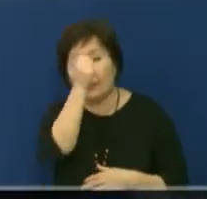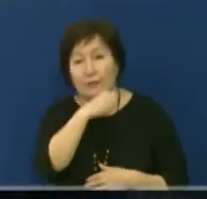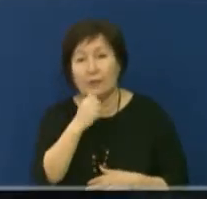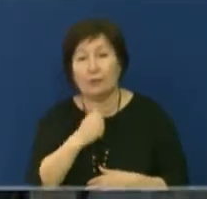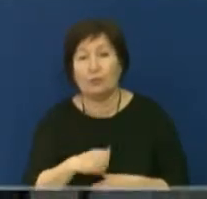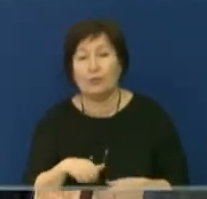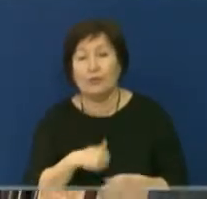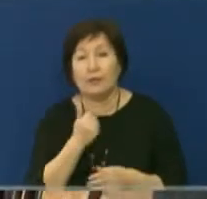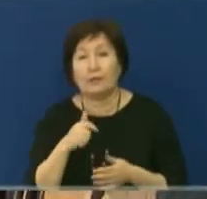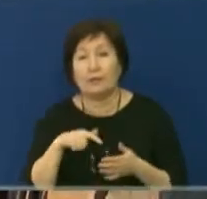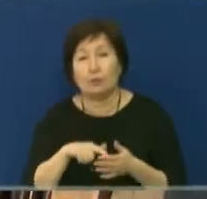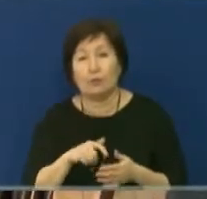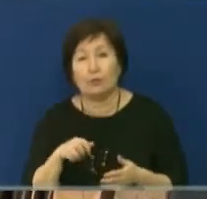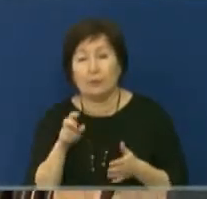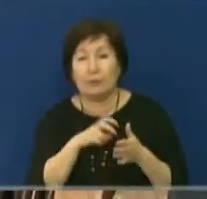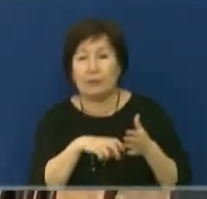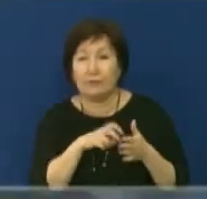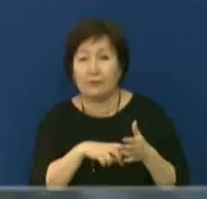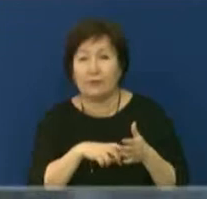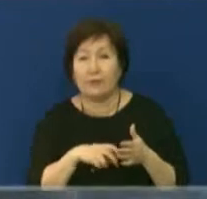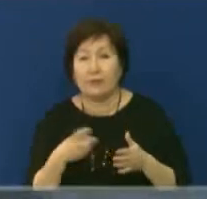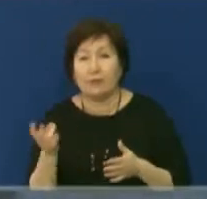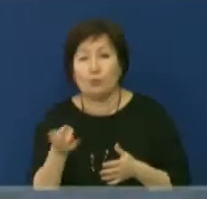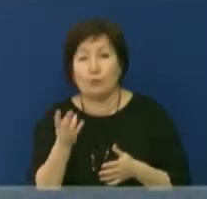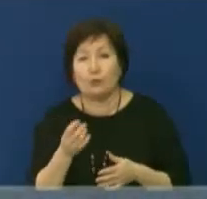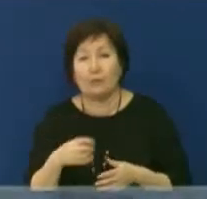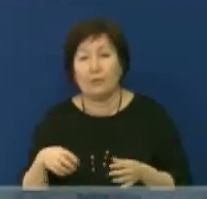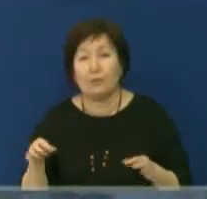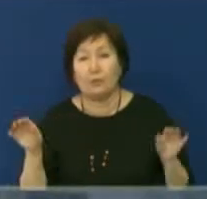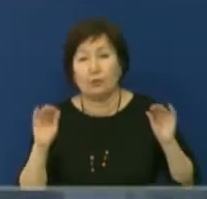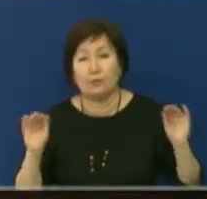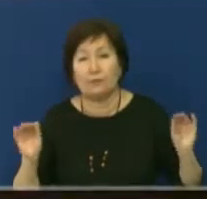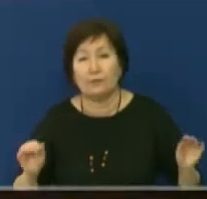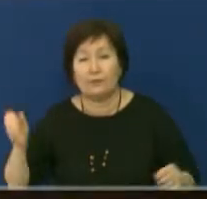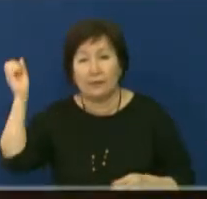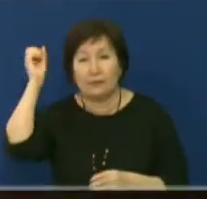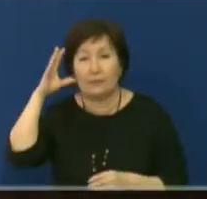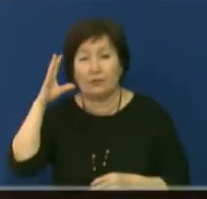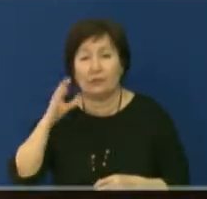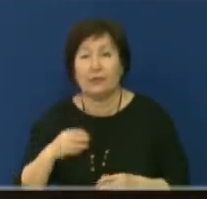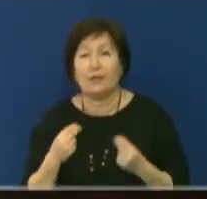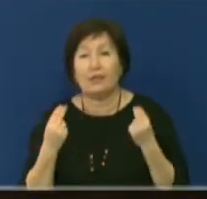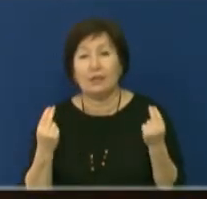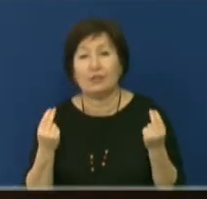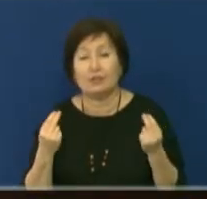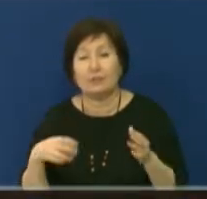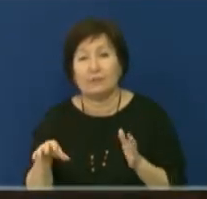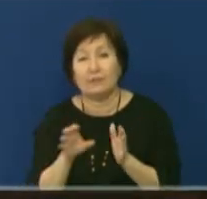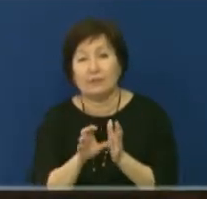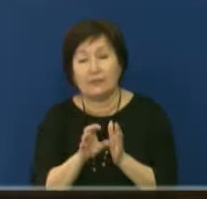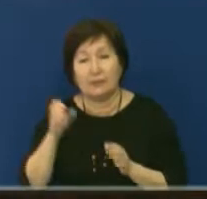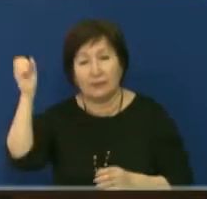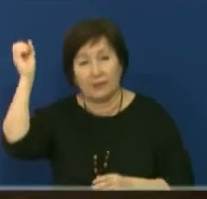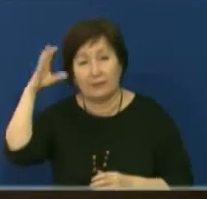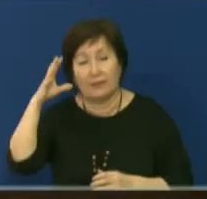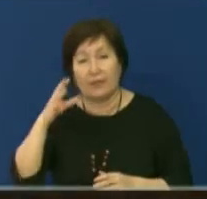Аким города Бахыршан Баяхметов проверил необходимое оборудование для освещения, качество проводов и светильников. Также ознакомился с работой